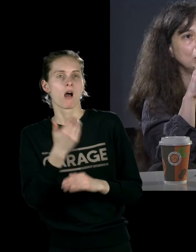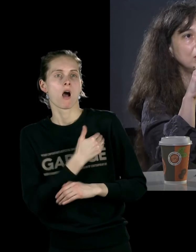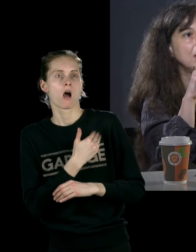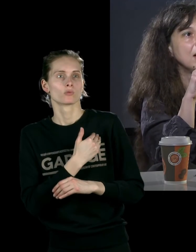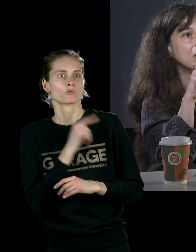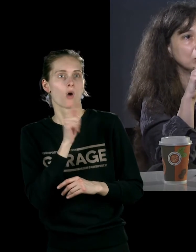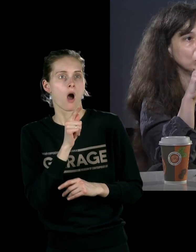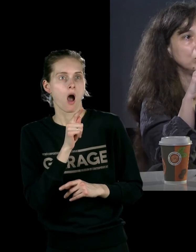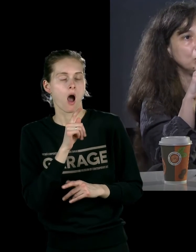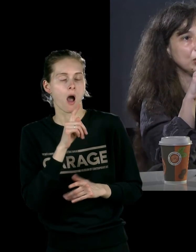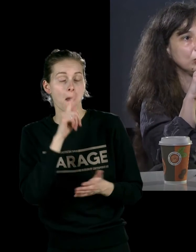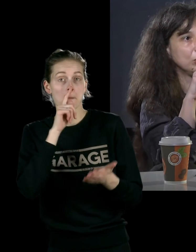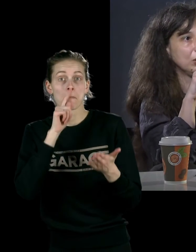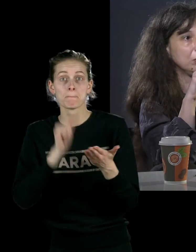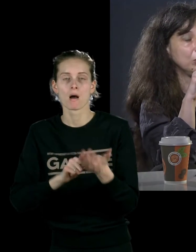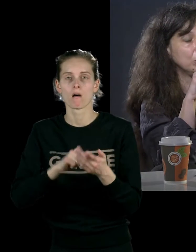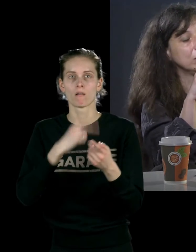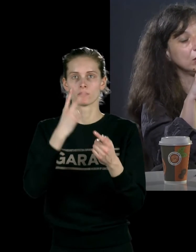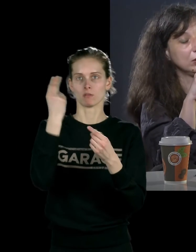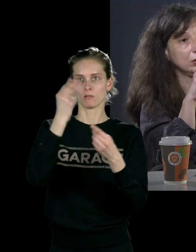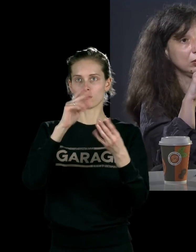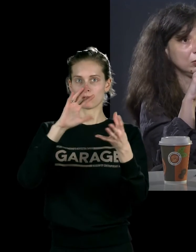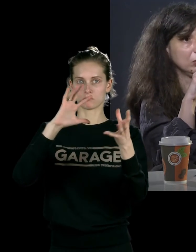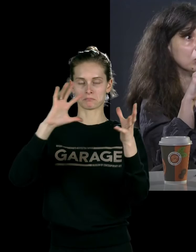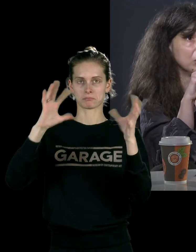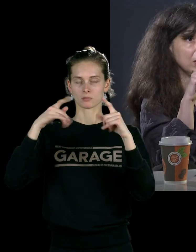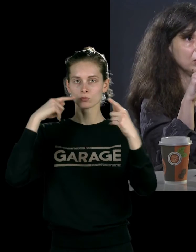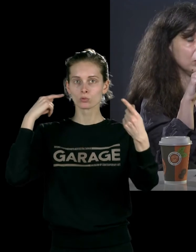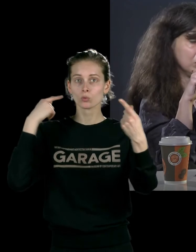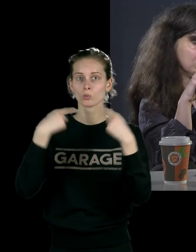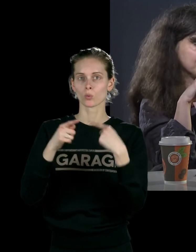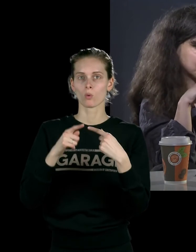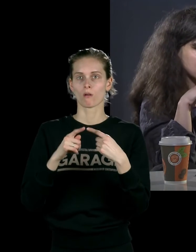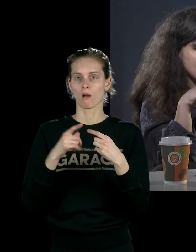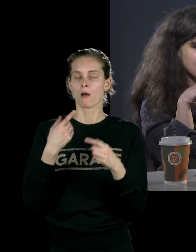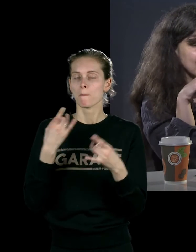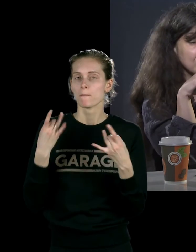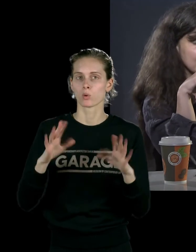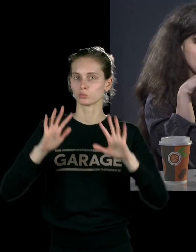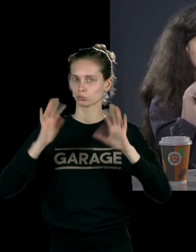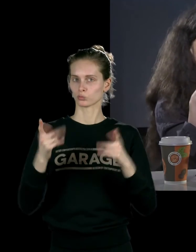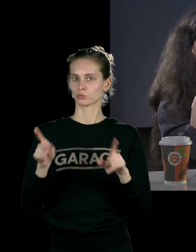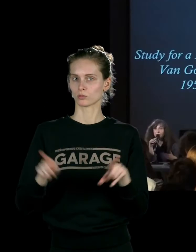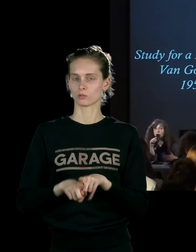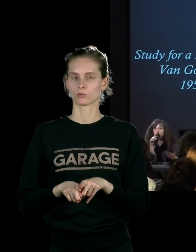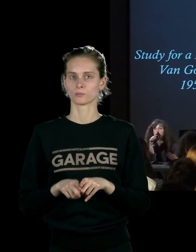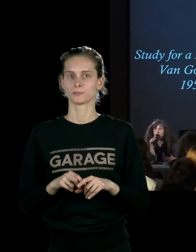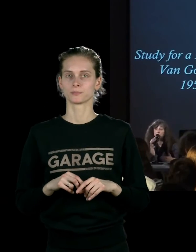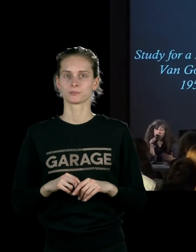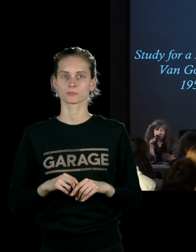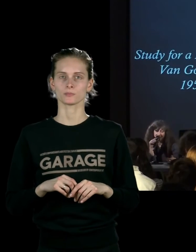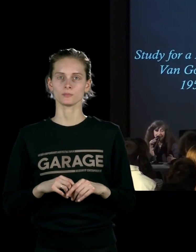другой сюжет. Тот случай, который приносит, может дать, в конце